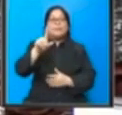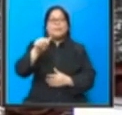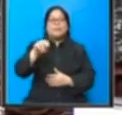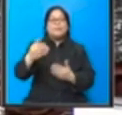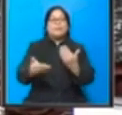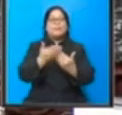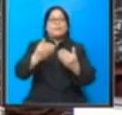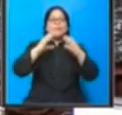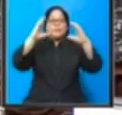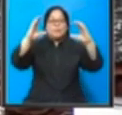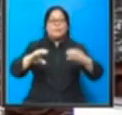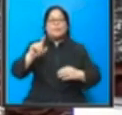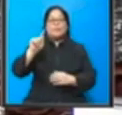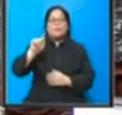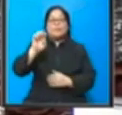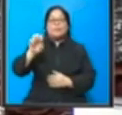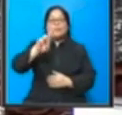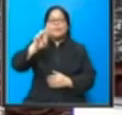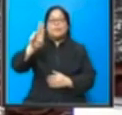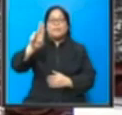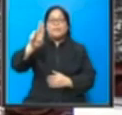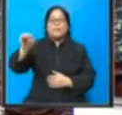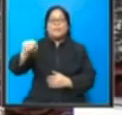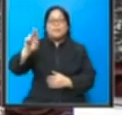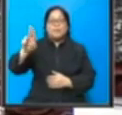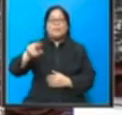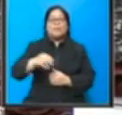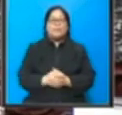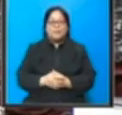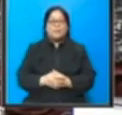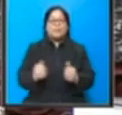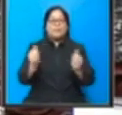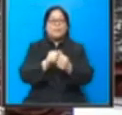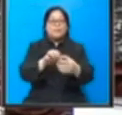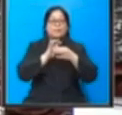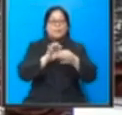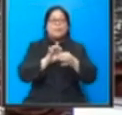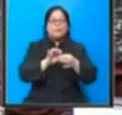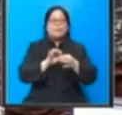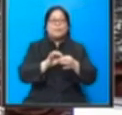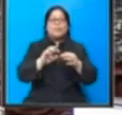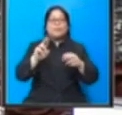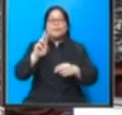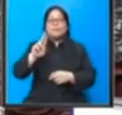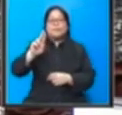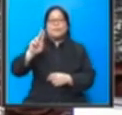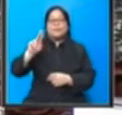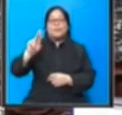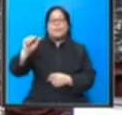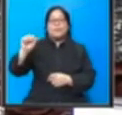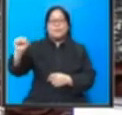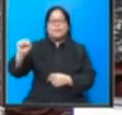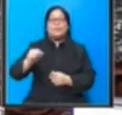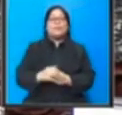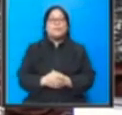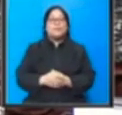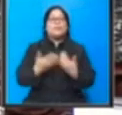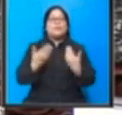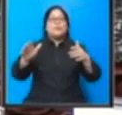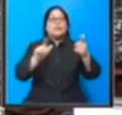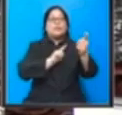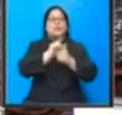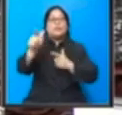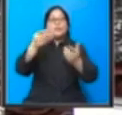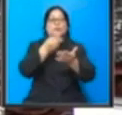mudah cara terajut tell dengan kerjasama unit kerjasama awam swasta Yuks telah